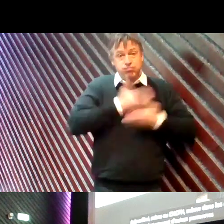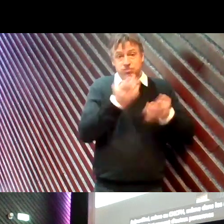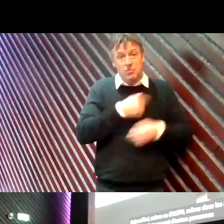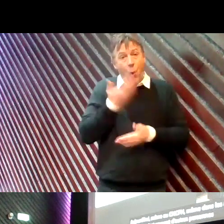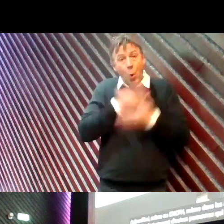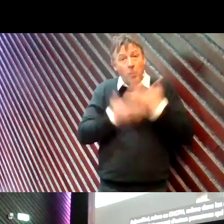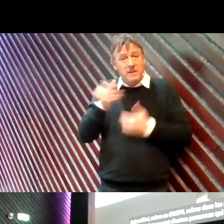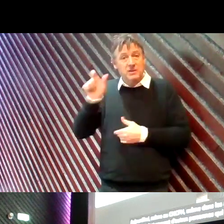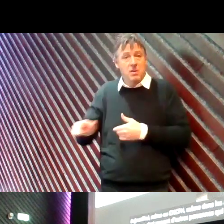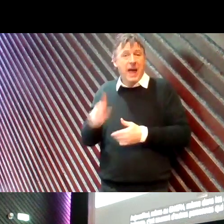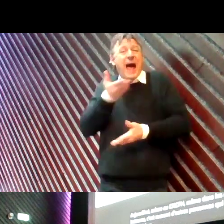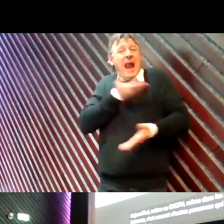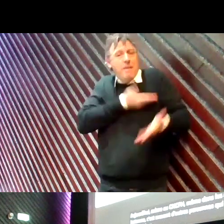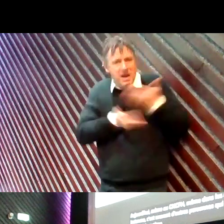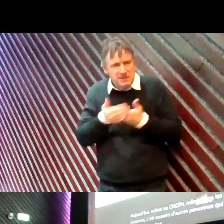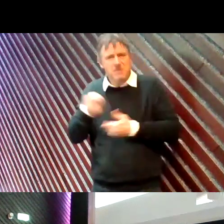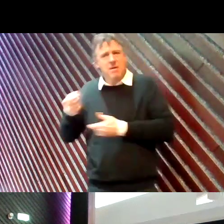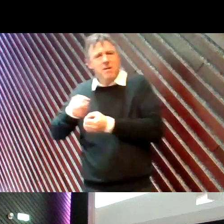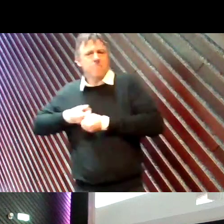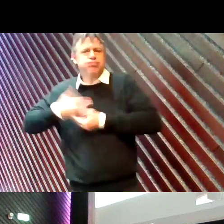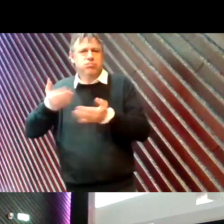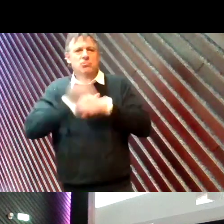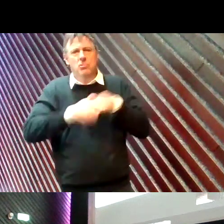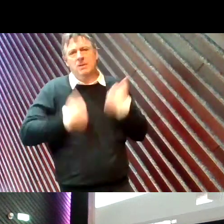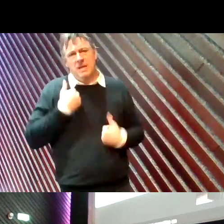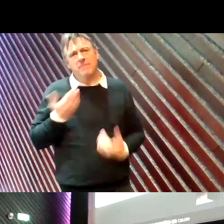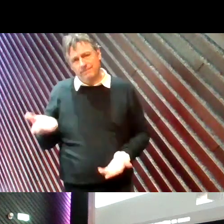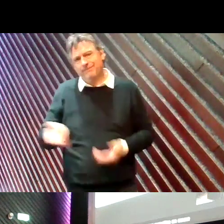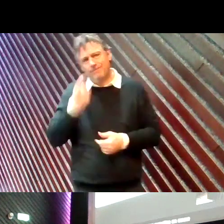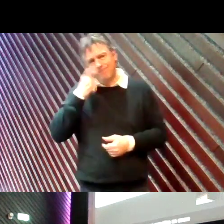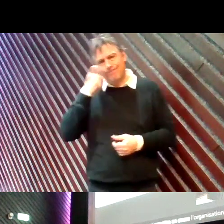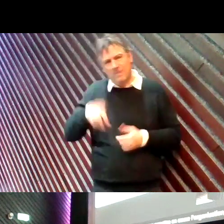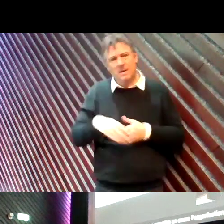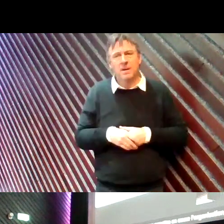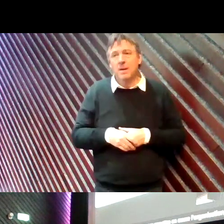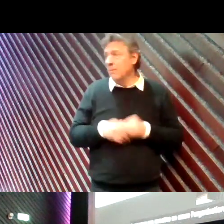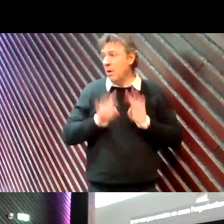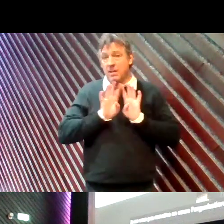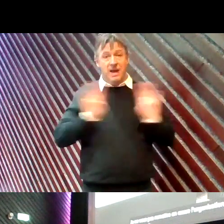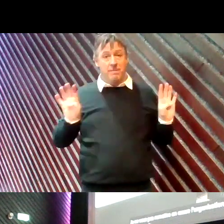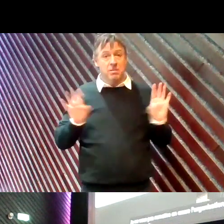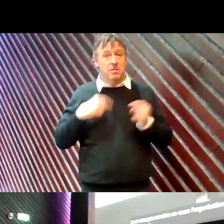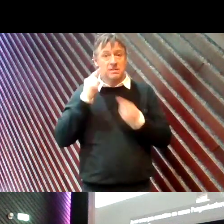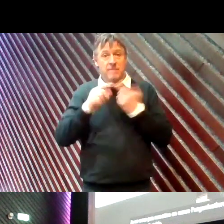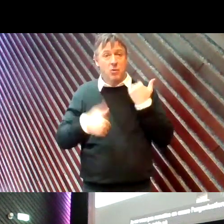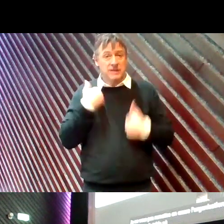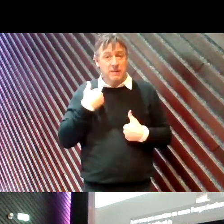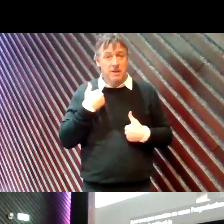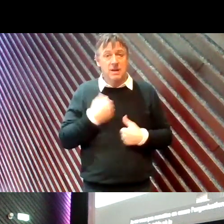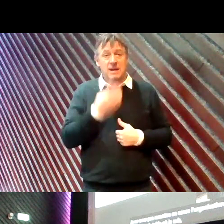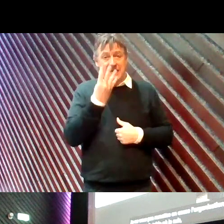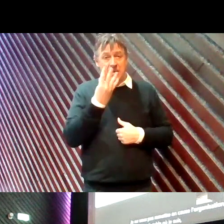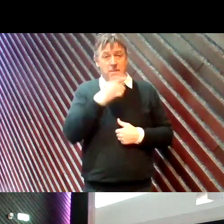Voilà, je ne pas remettre en compte l'organisation, etc., mais là, vous voyez la table où je suis, quand on parle de l'handicap, il y quatre personnes,